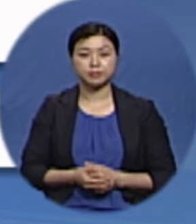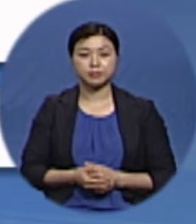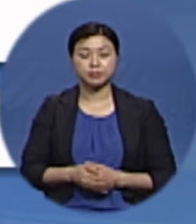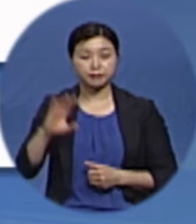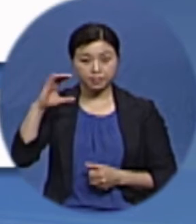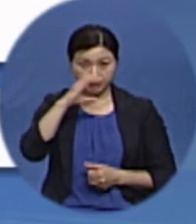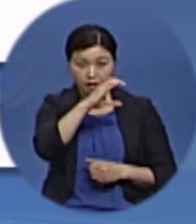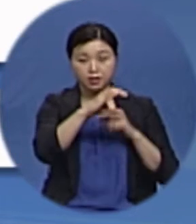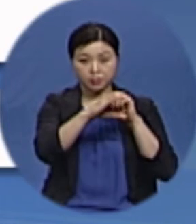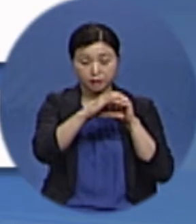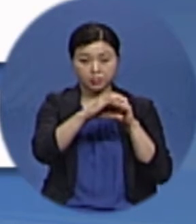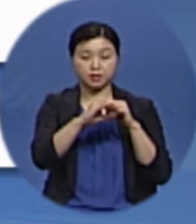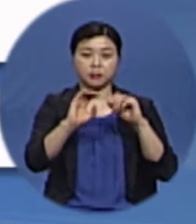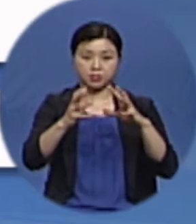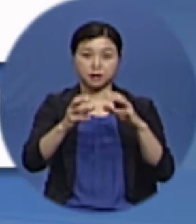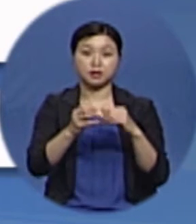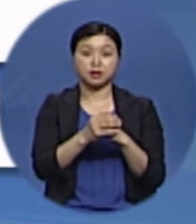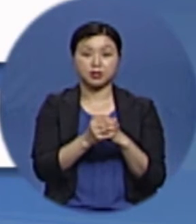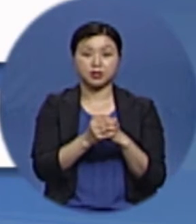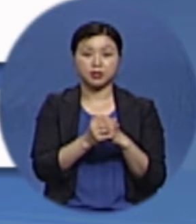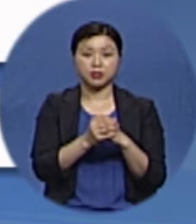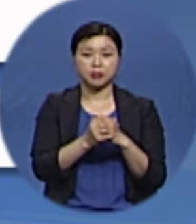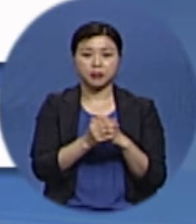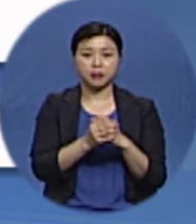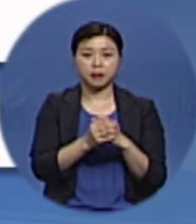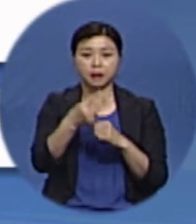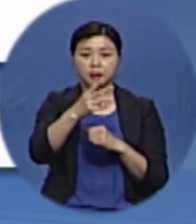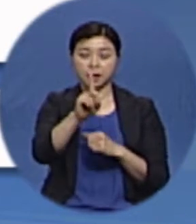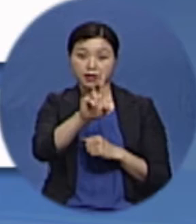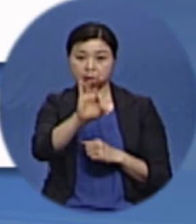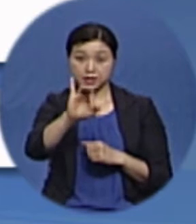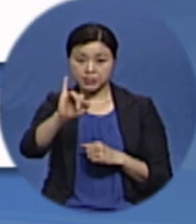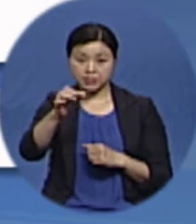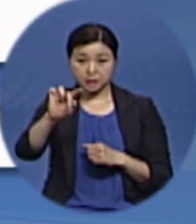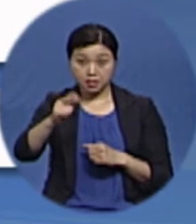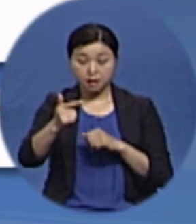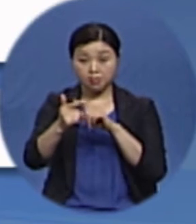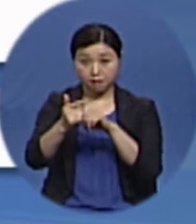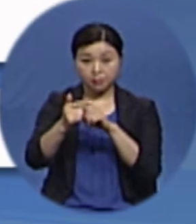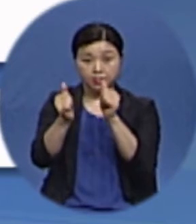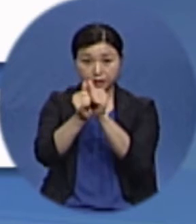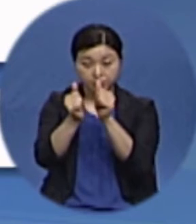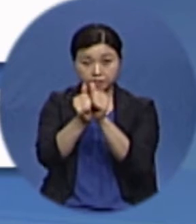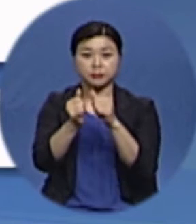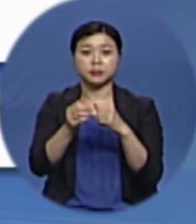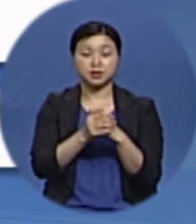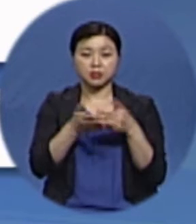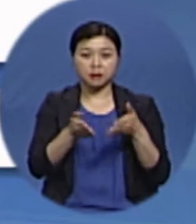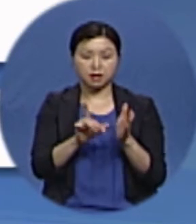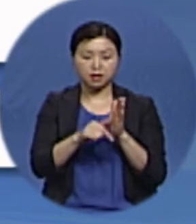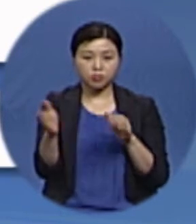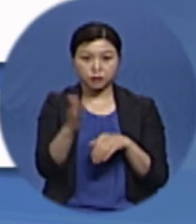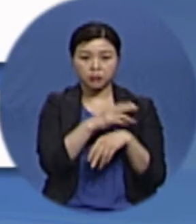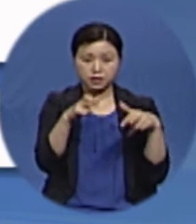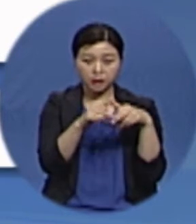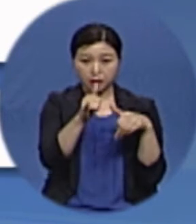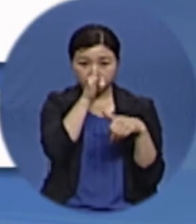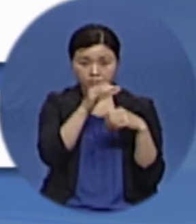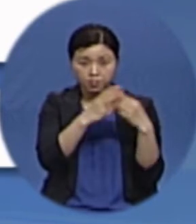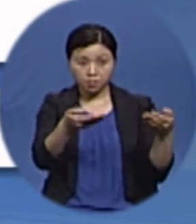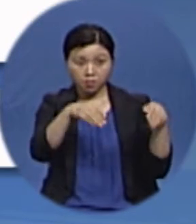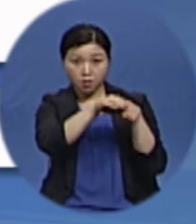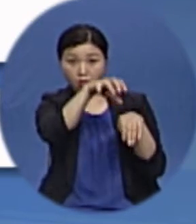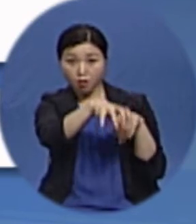캐나다 출신의 노신사 테리 라이언 씨가 선천성 장애가 있는 영아원과 장애인 시설 아동을 위해 마라톤 대회를